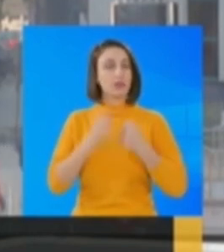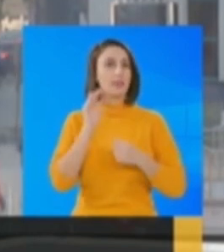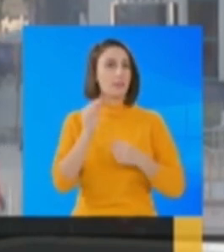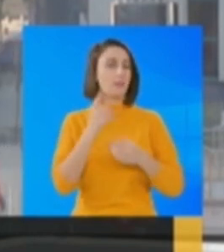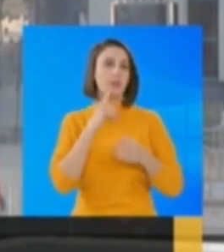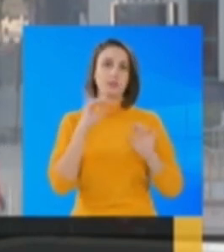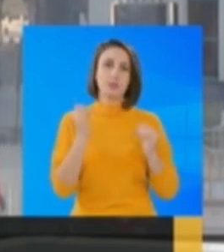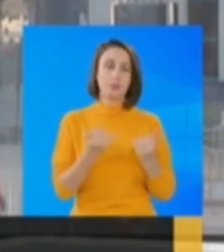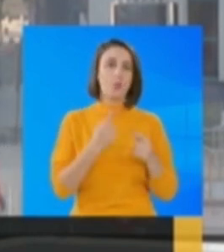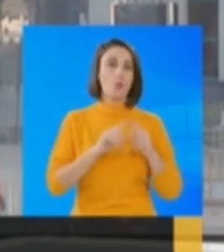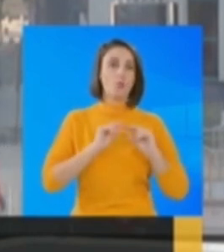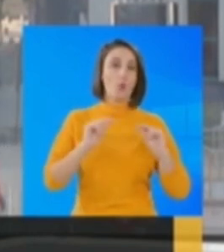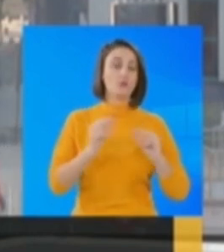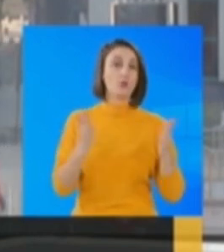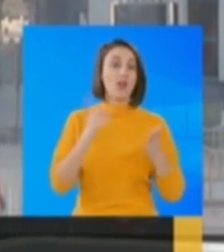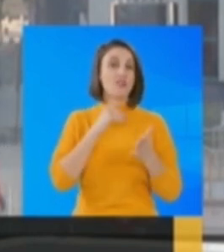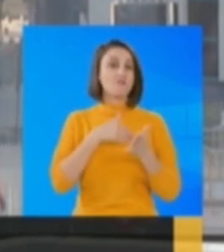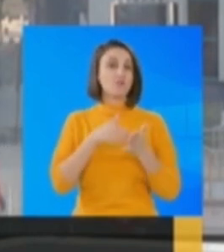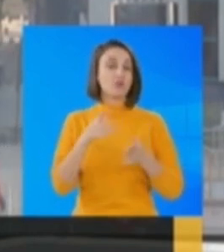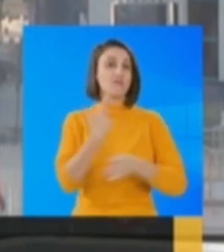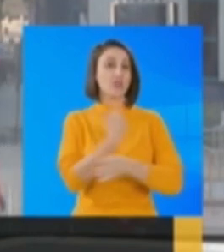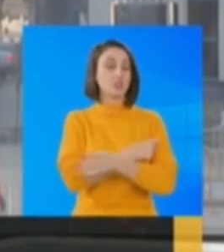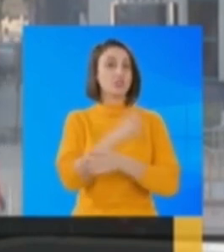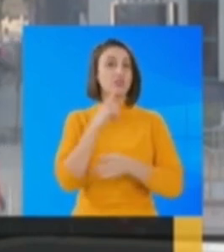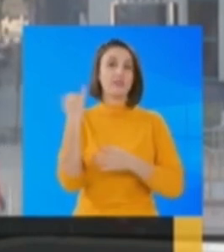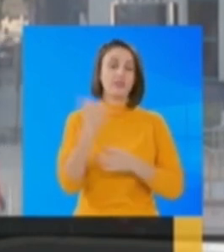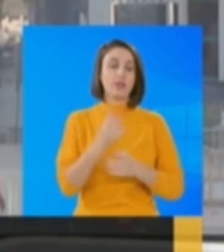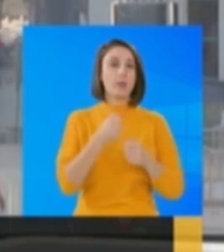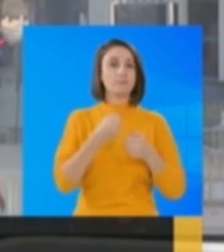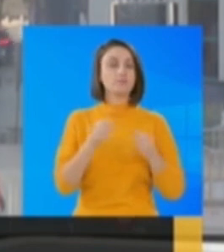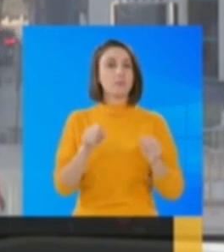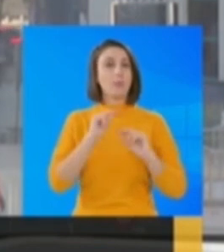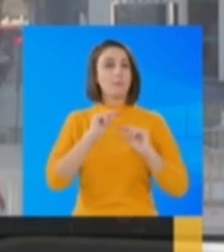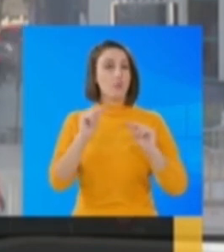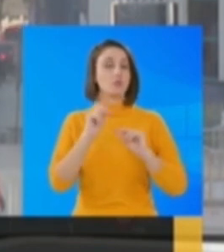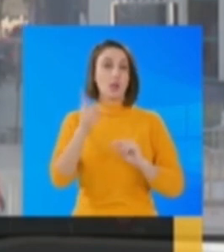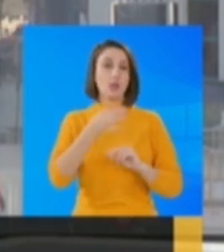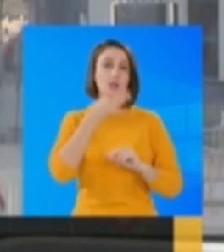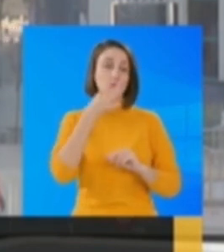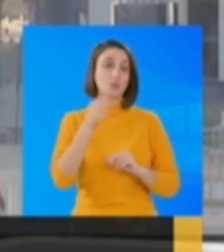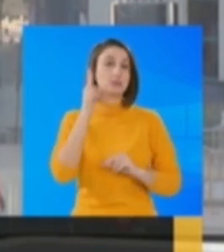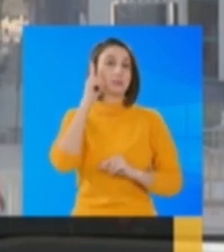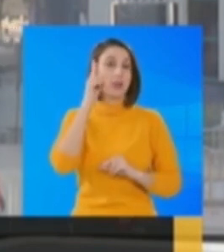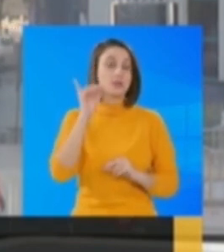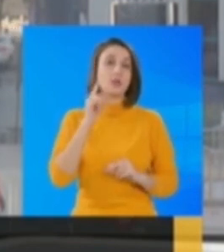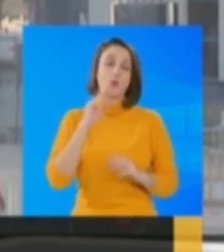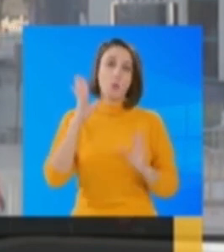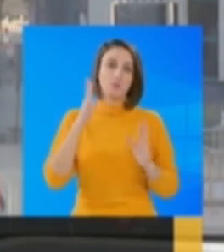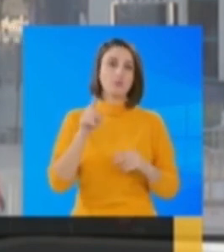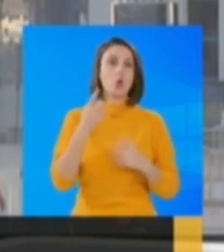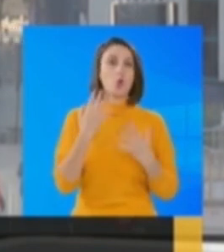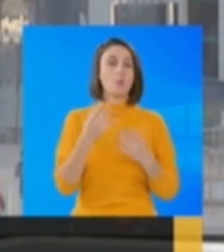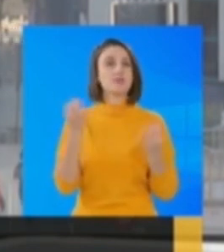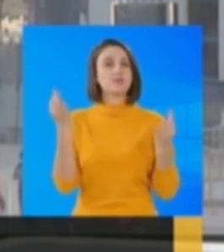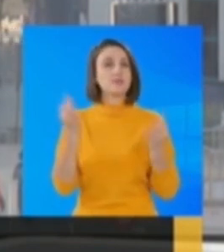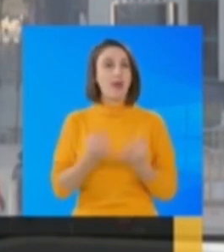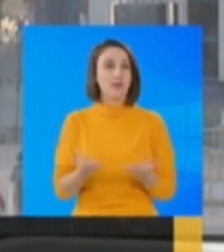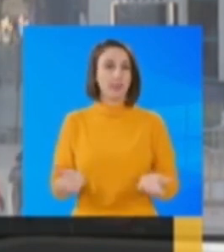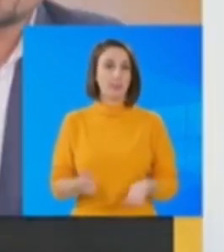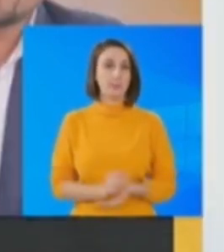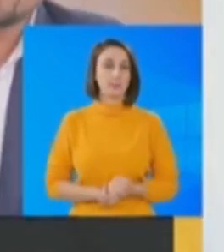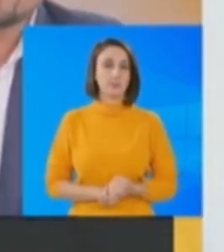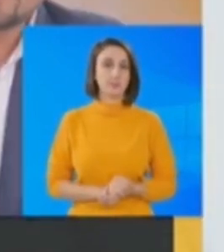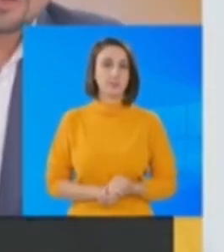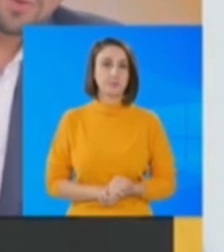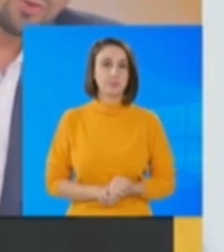drive-thru. Întrebat ce se întâmplă cu profesorii care refuză vaccinarea și vin la catedră, Câmpeanu și-a manifestat speranța că numărul acestora va